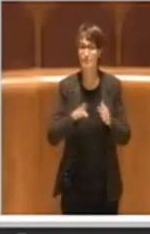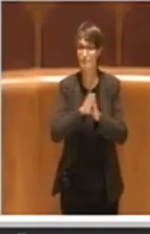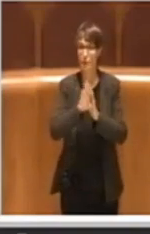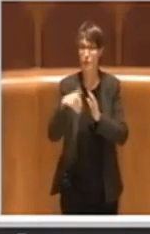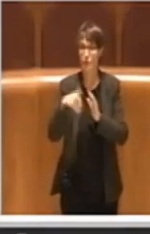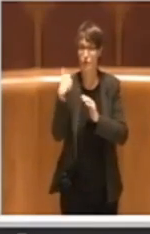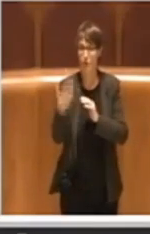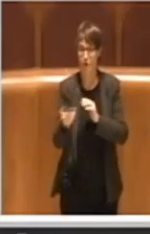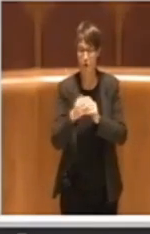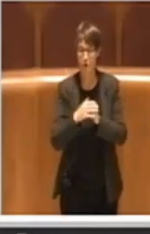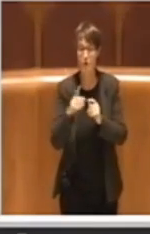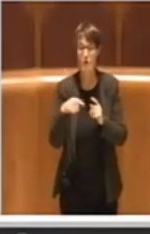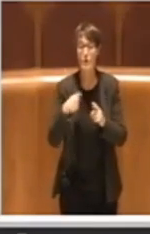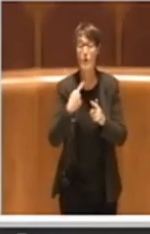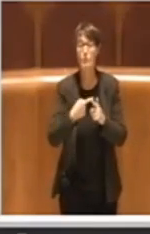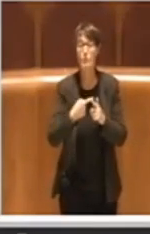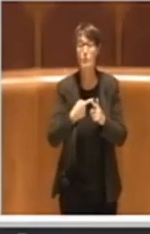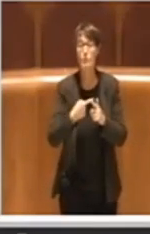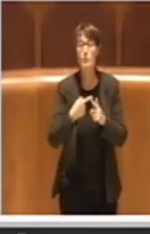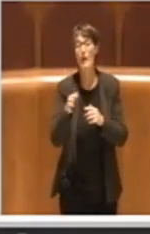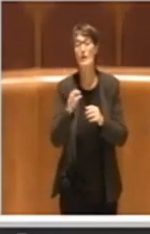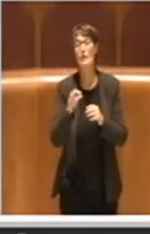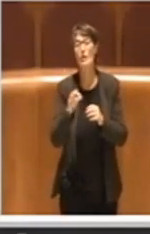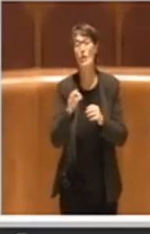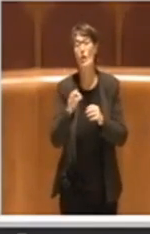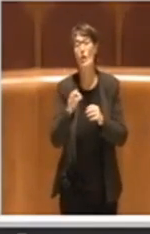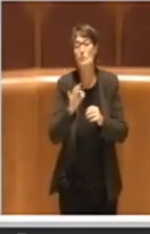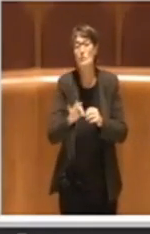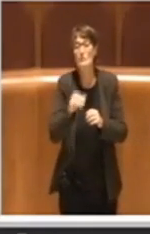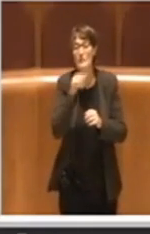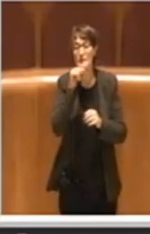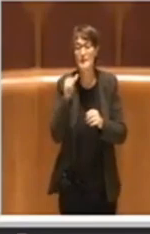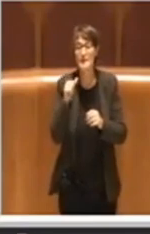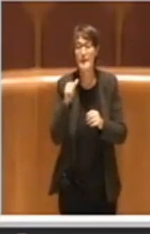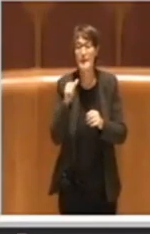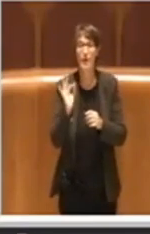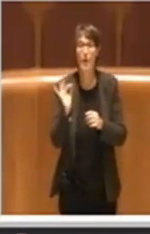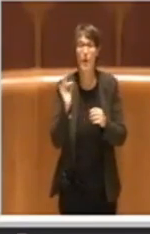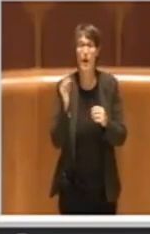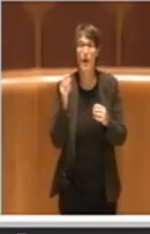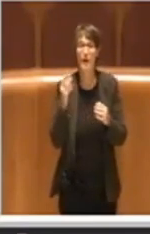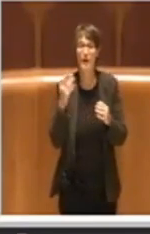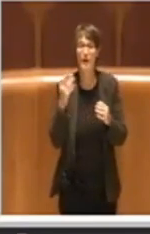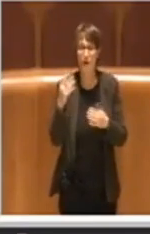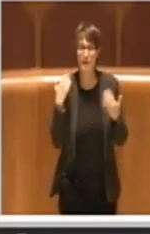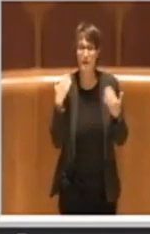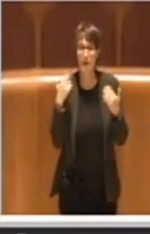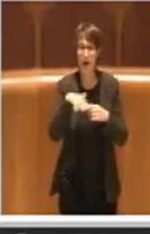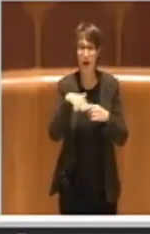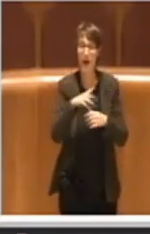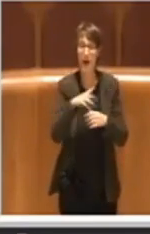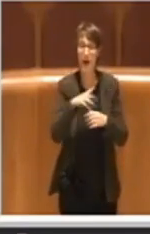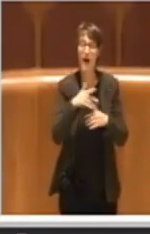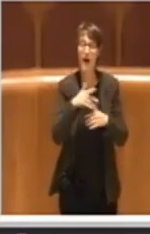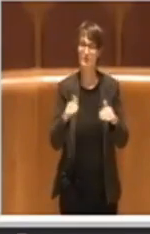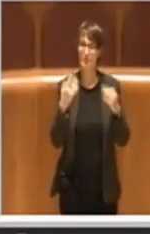ottimale della qualità dell'aria in soldoni poi in questo piano si arriva a di terminare